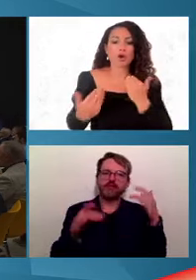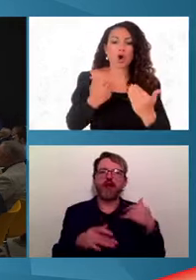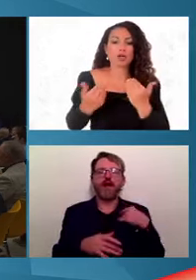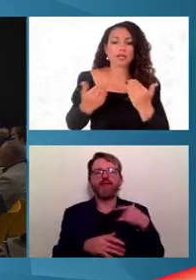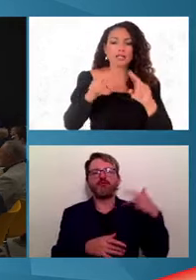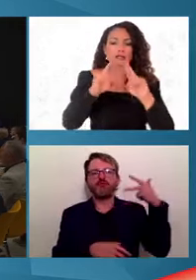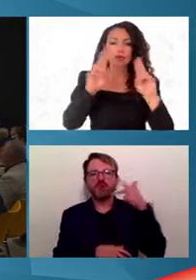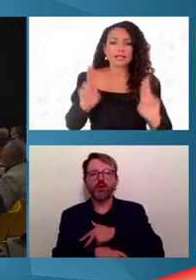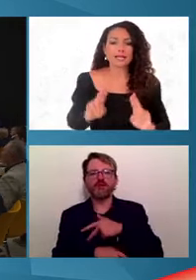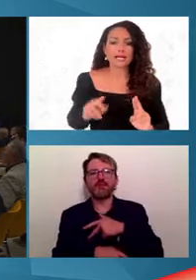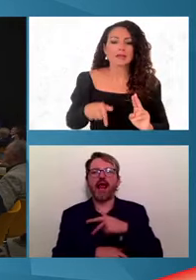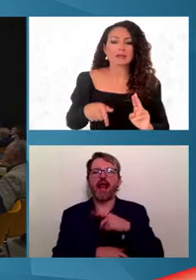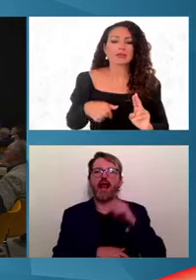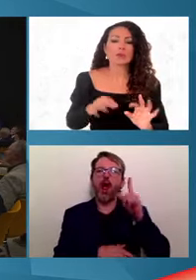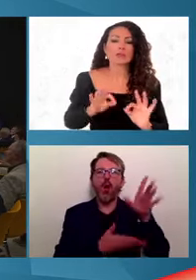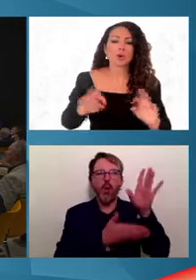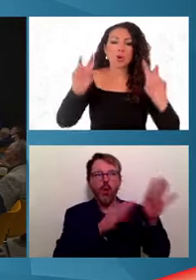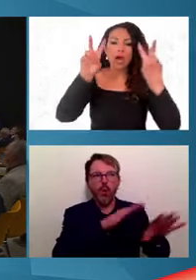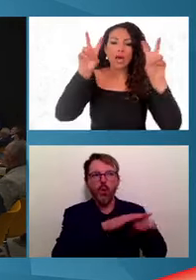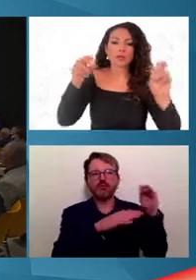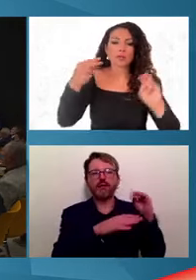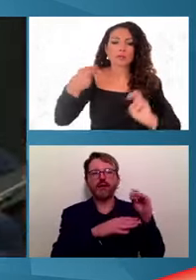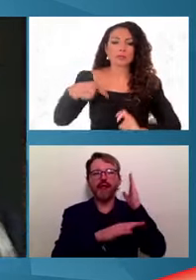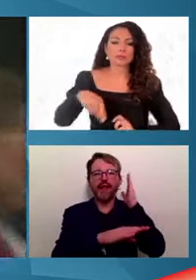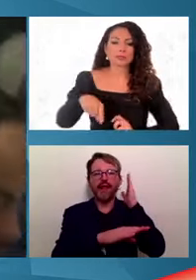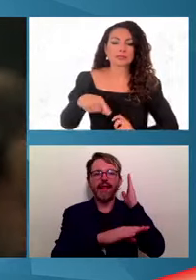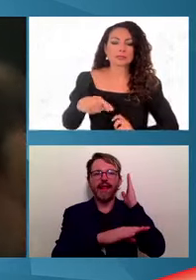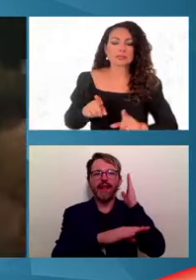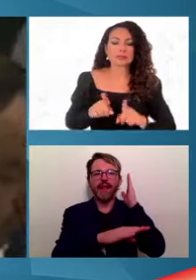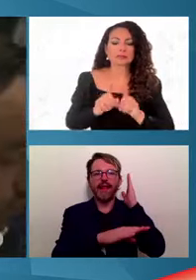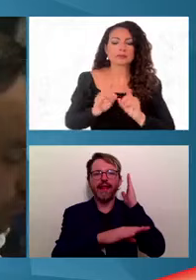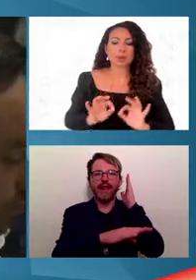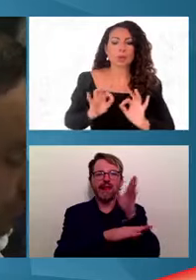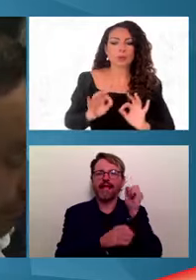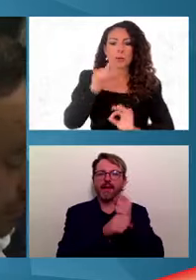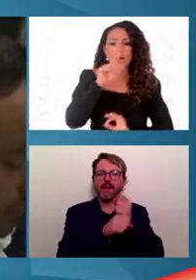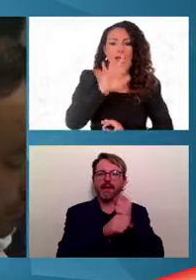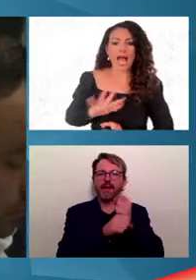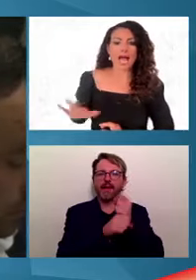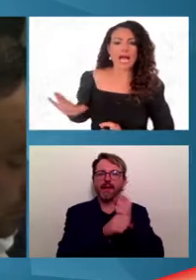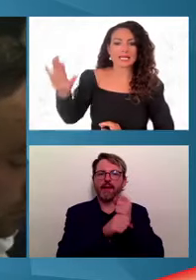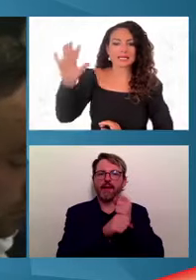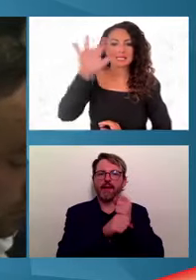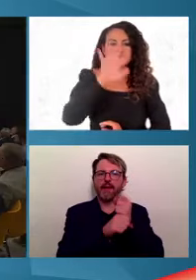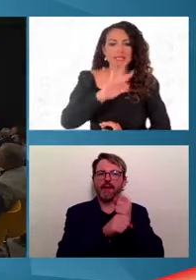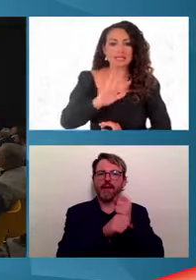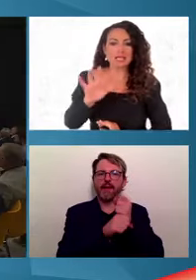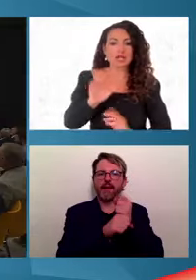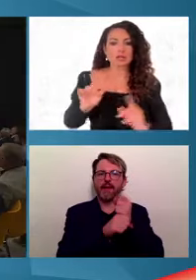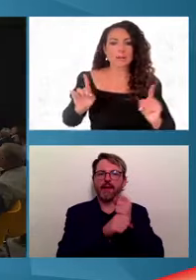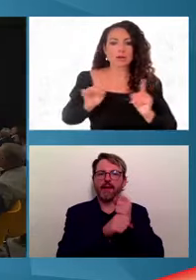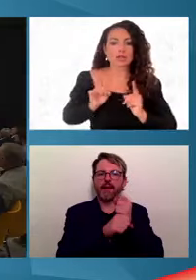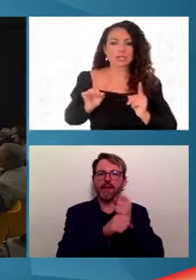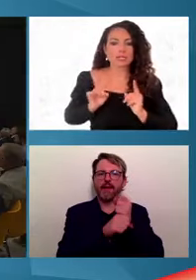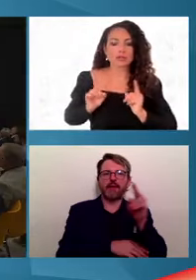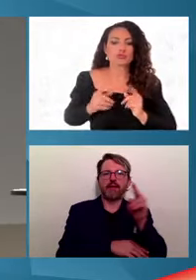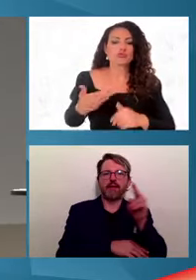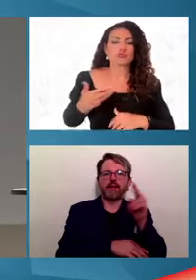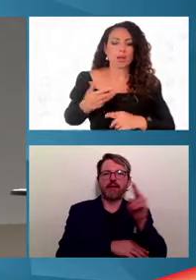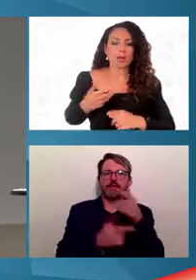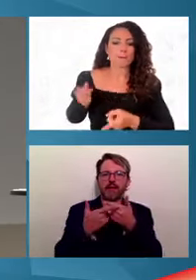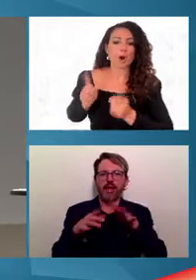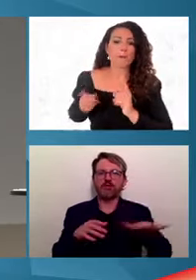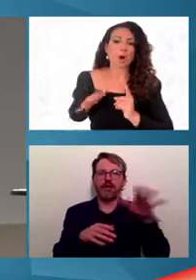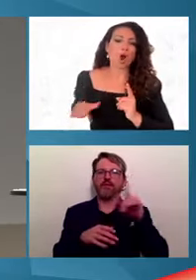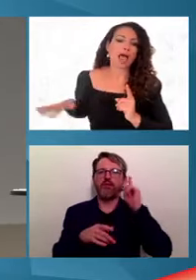Unternehmer, aber auch Direktbearbeiter einfließen lassen, ihre Perspektiven zur Landschaft und eben dieses alle und so viele